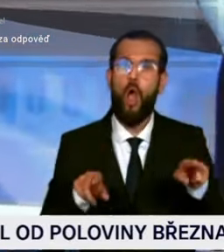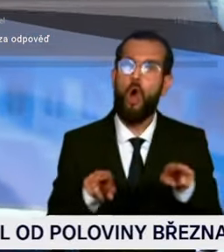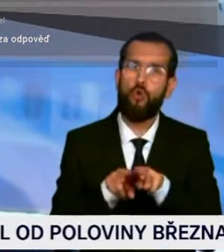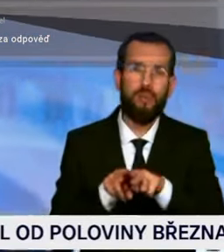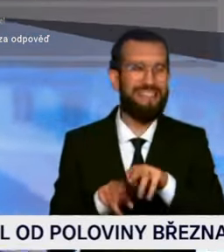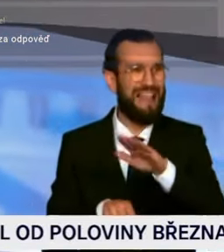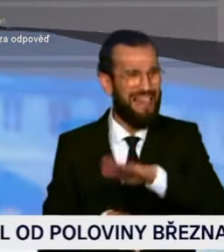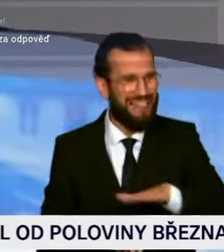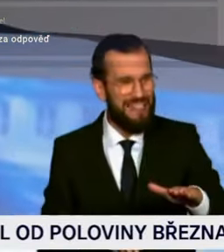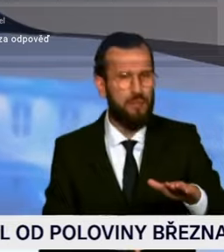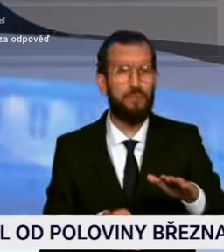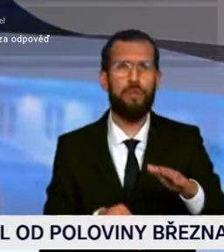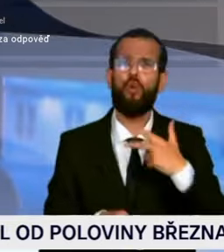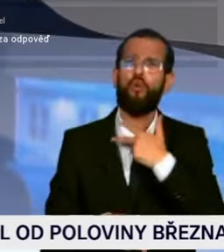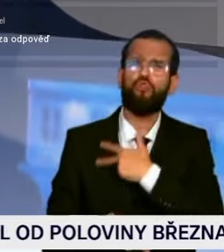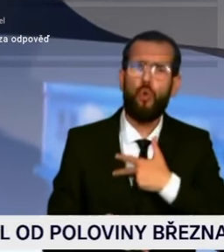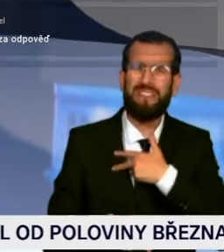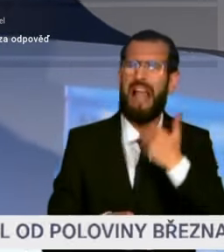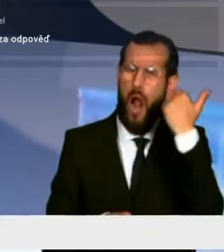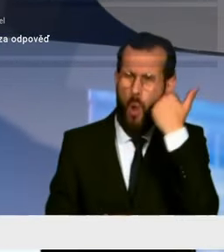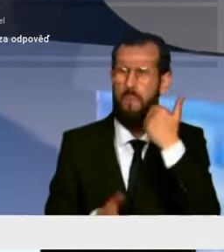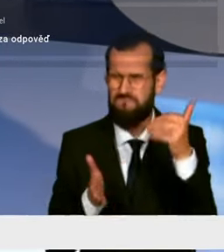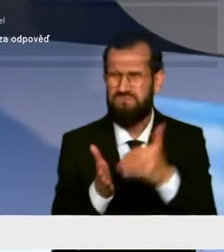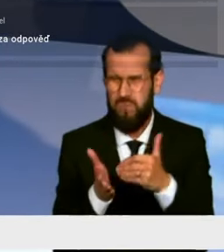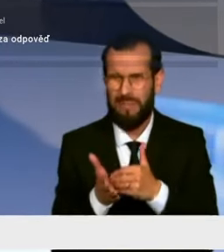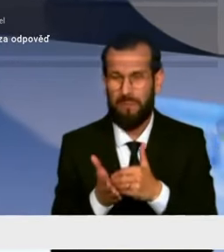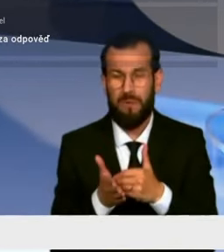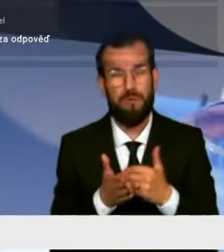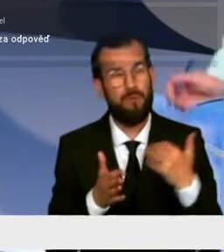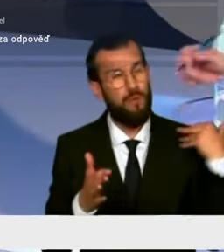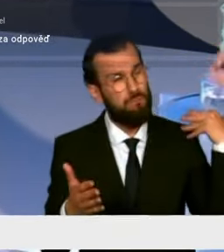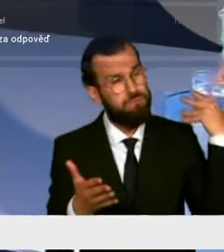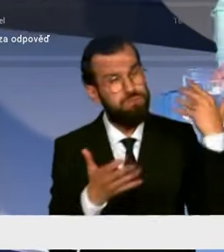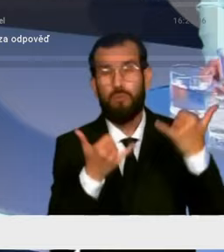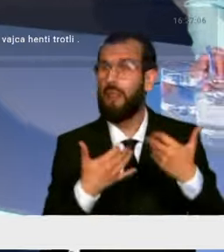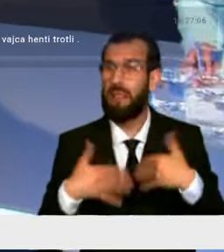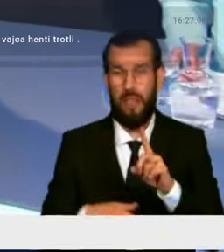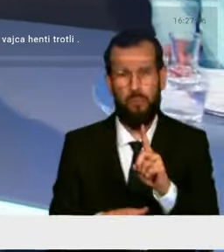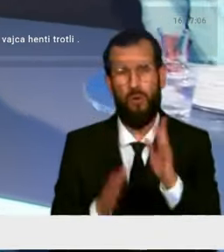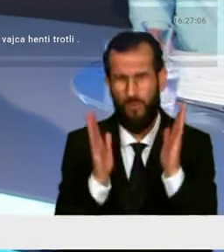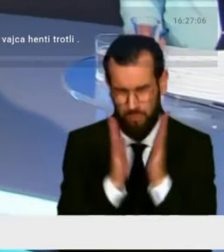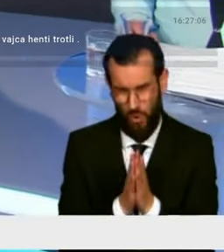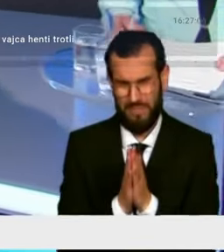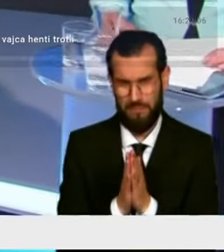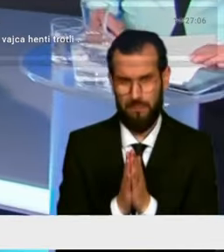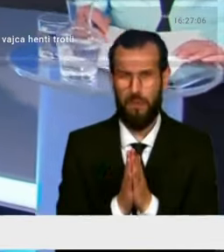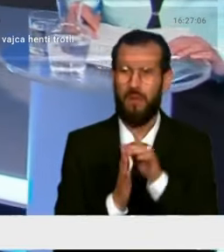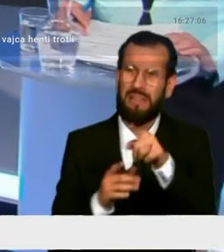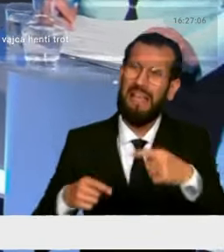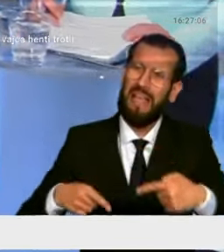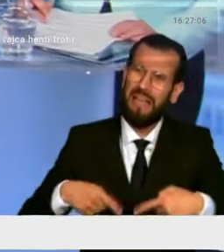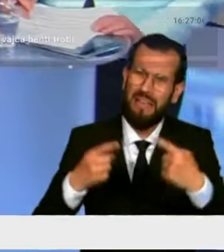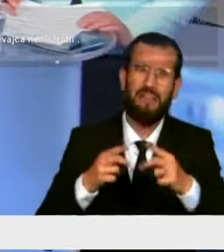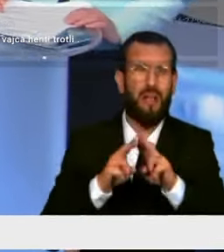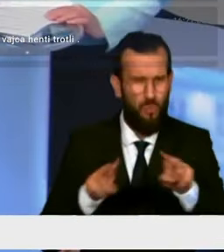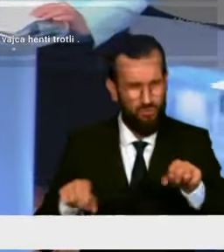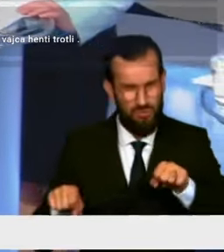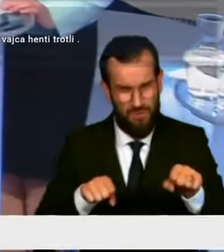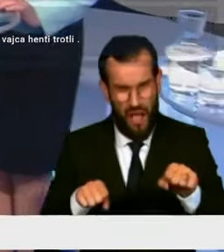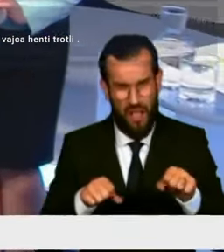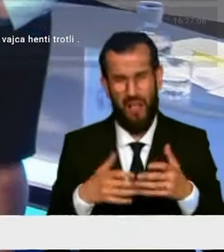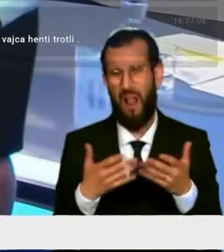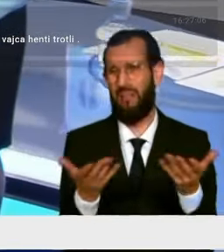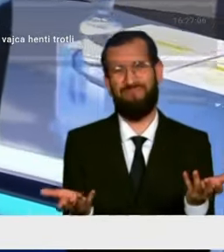s deťmi a pre ďalších sociálne odkázaných vecí ktoré historicky nikdy neprišli tak Prosím vás pekne kritizujte pokojne vládu Igora